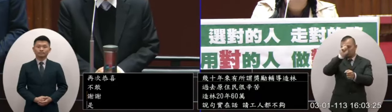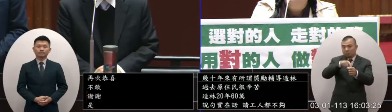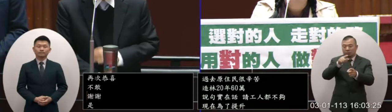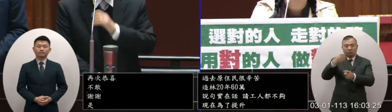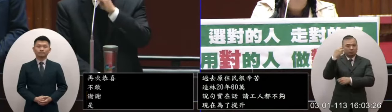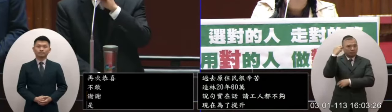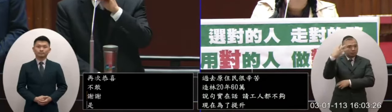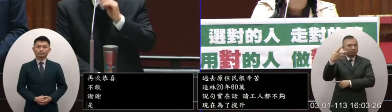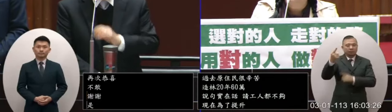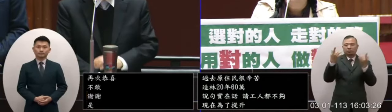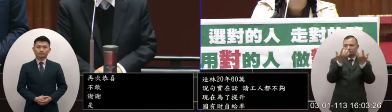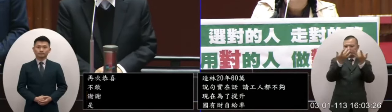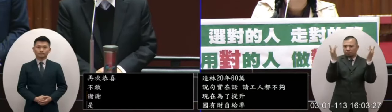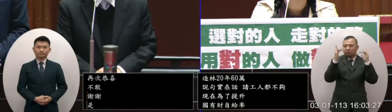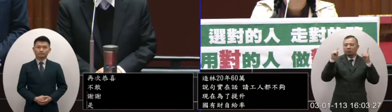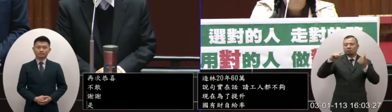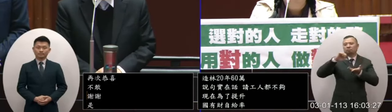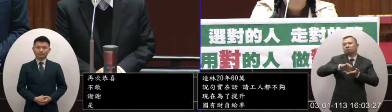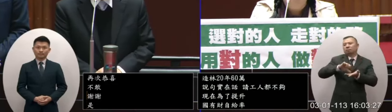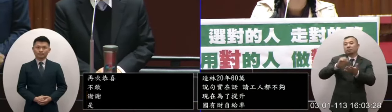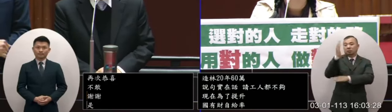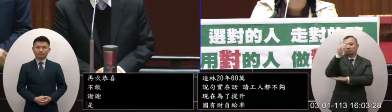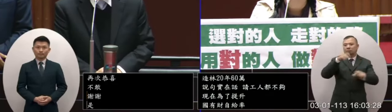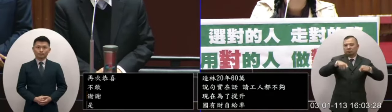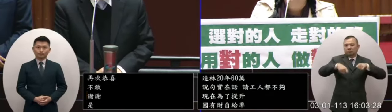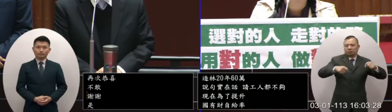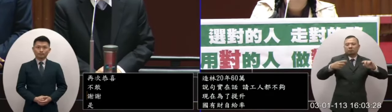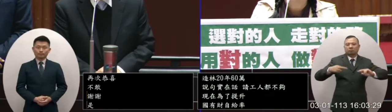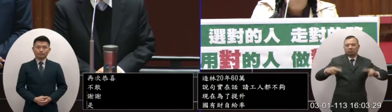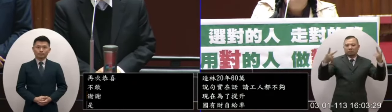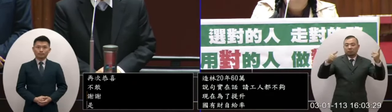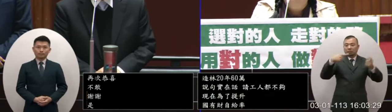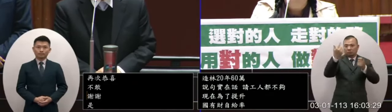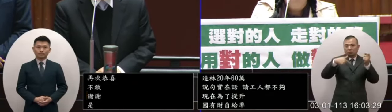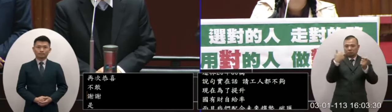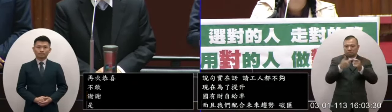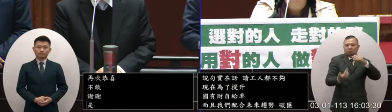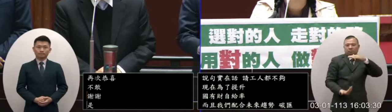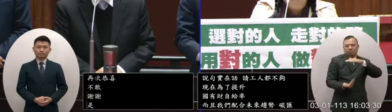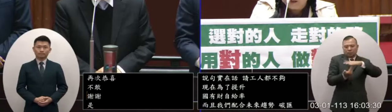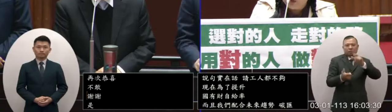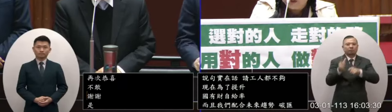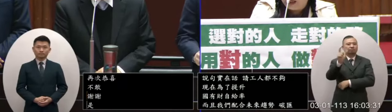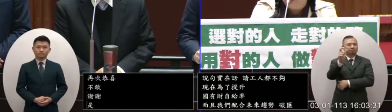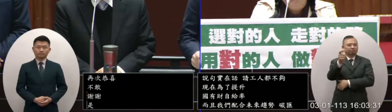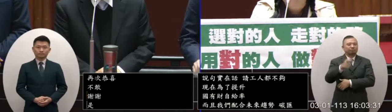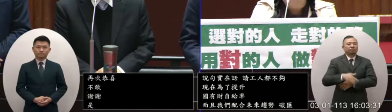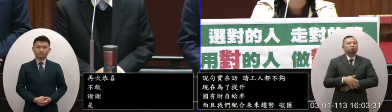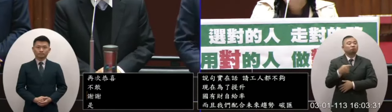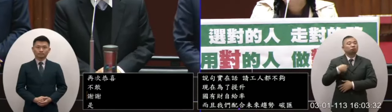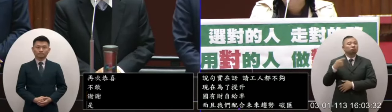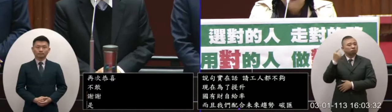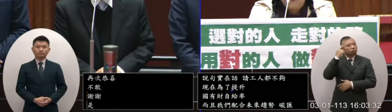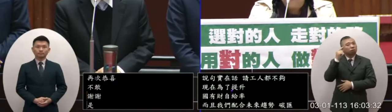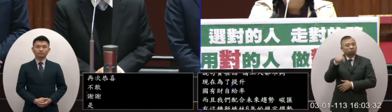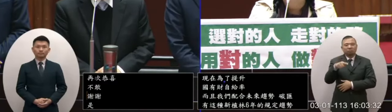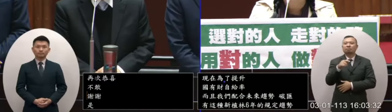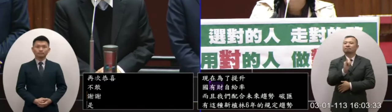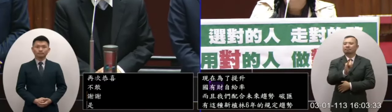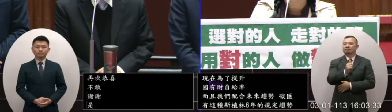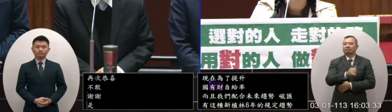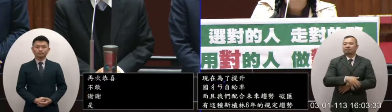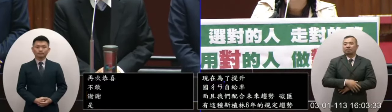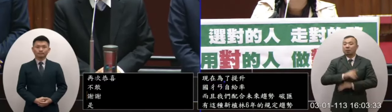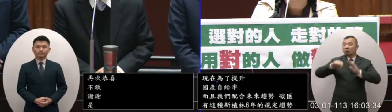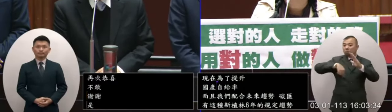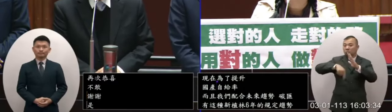今年也会上路，已经改成6年60万最高。那我觉得这都是好事。所以